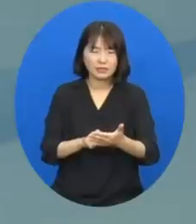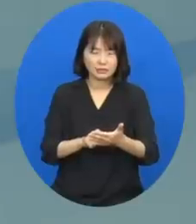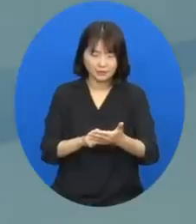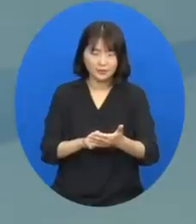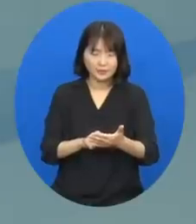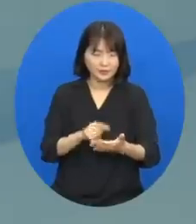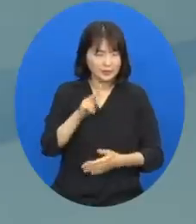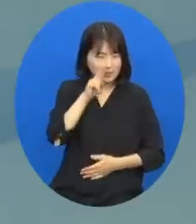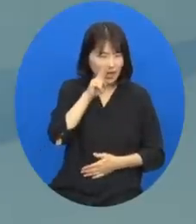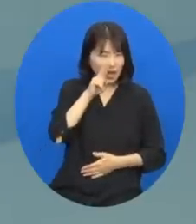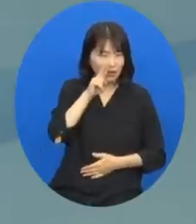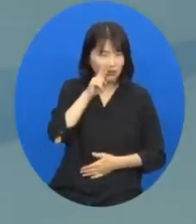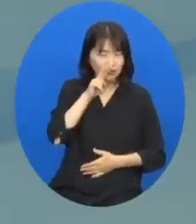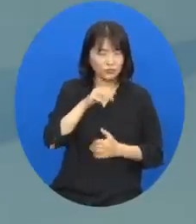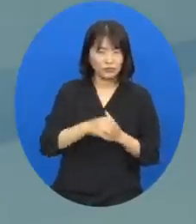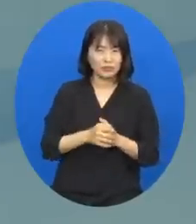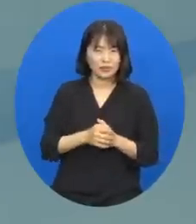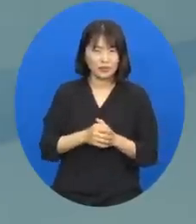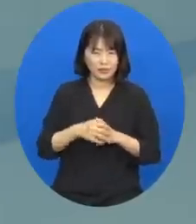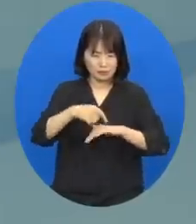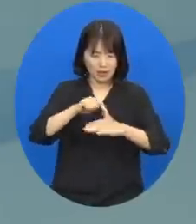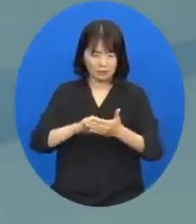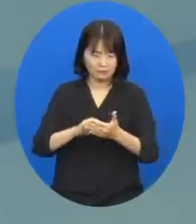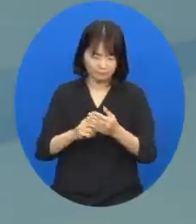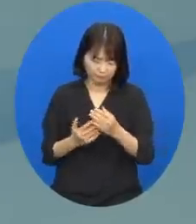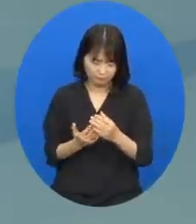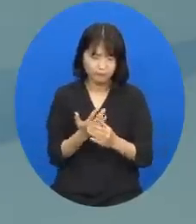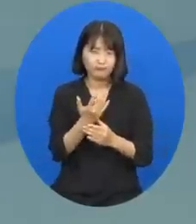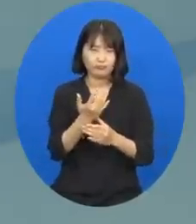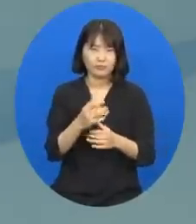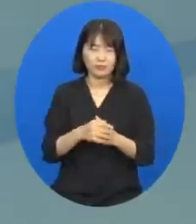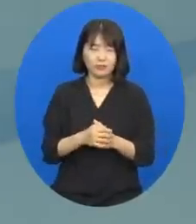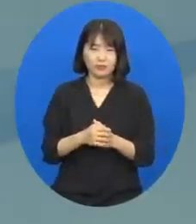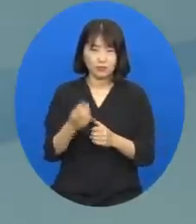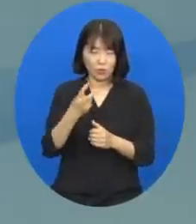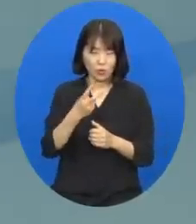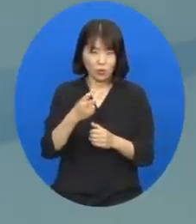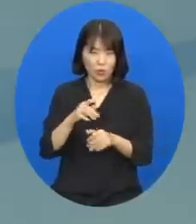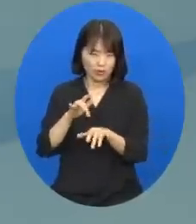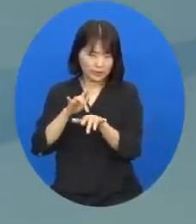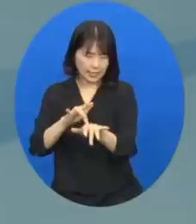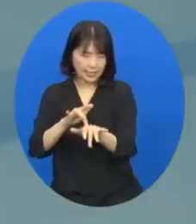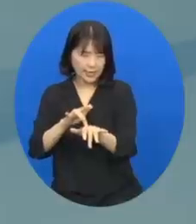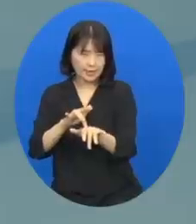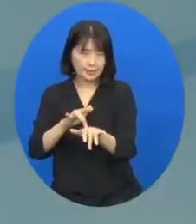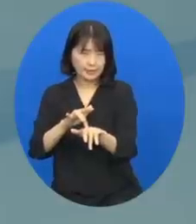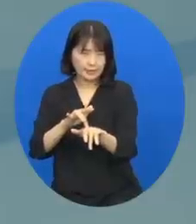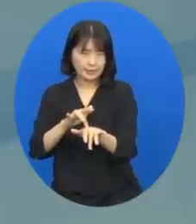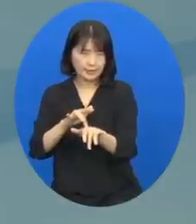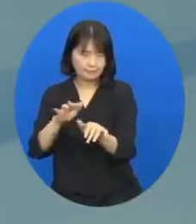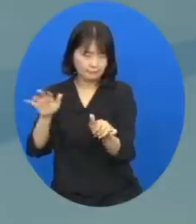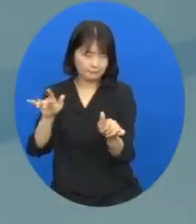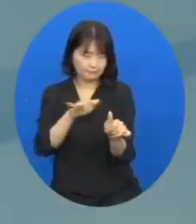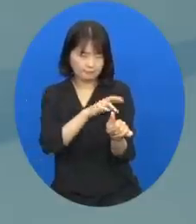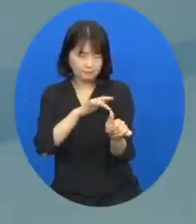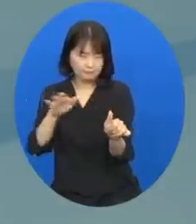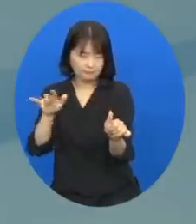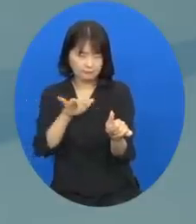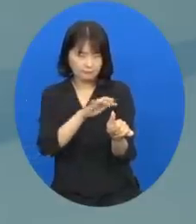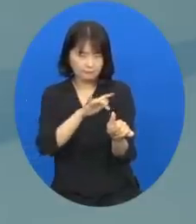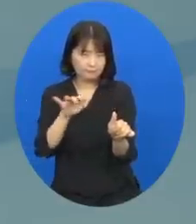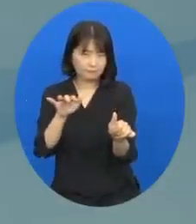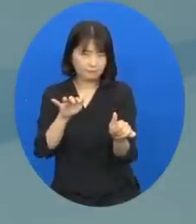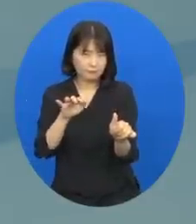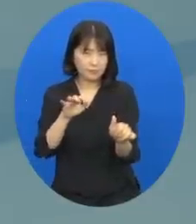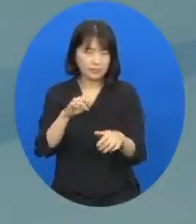것입니다 또 한 가지는 사탄이 그 뒤에서 아마 분명히 그 둘 사이를 갈라 놓게 하려고